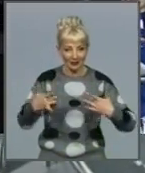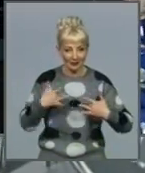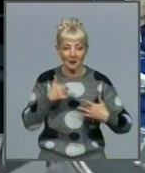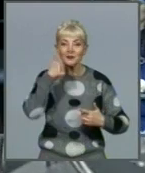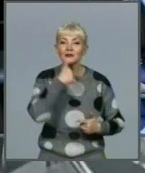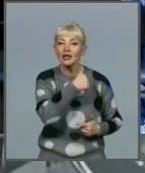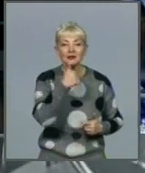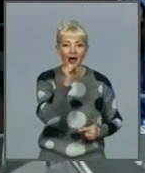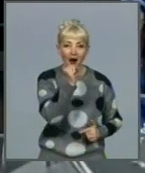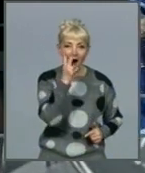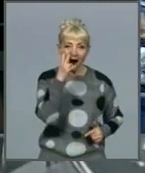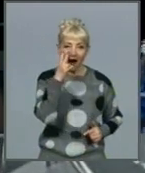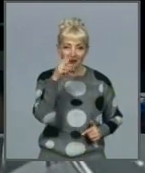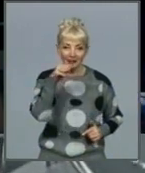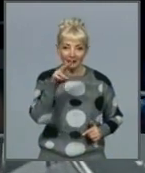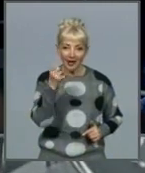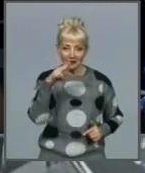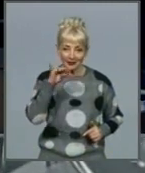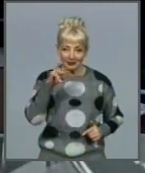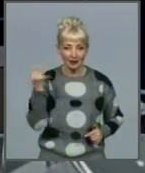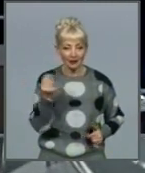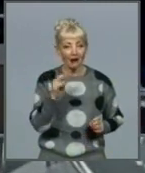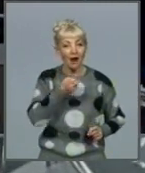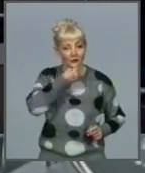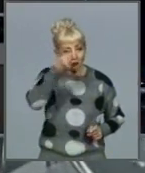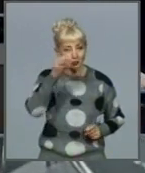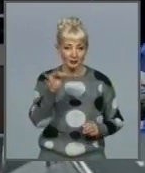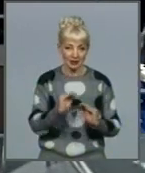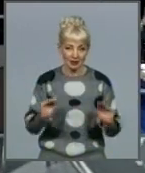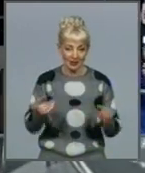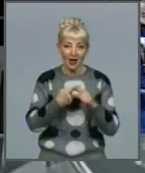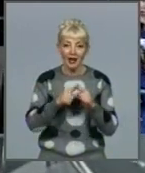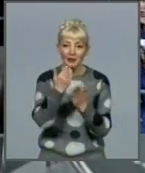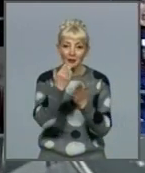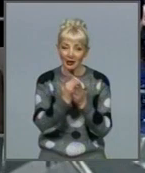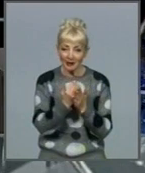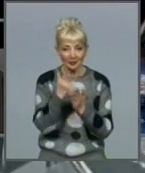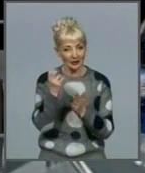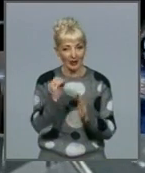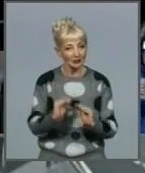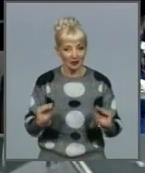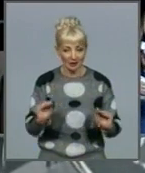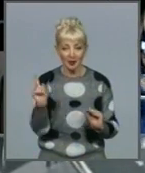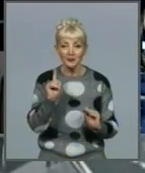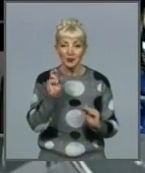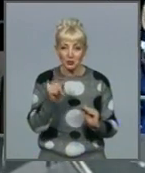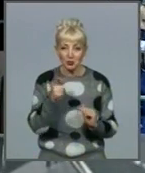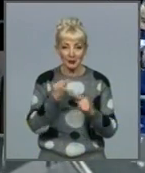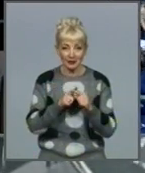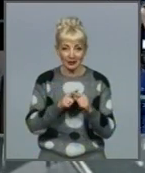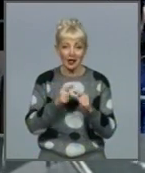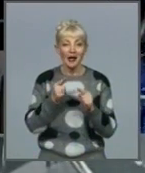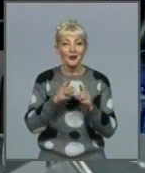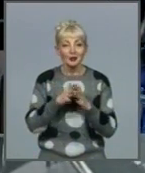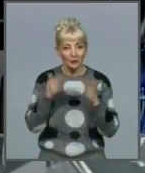думаю, що вона цікава як дорослим, так і дітям. Я скажу, що ця програма не зовсім дитяча. Якщо «Waterland» – це більш дитяче шоу, розраховане на